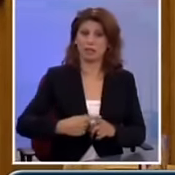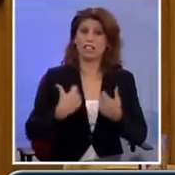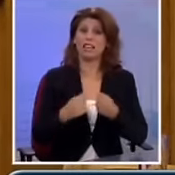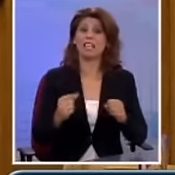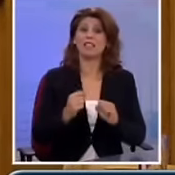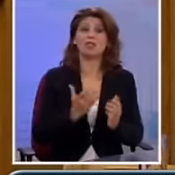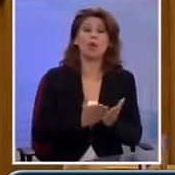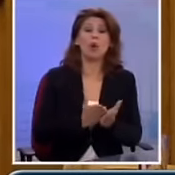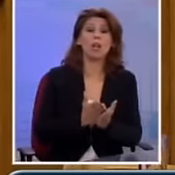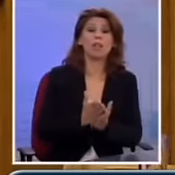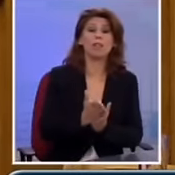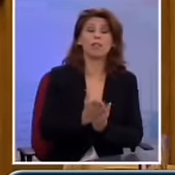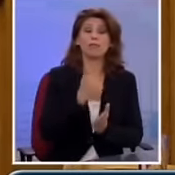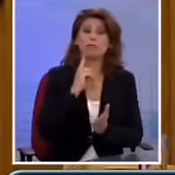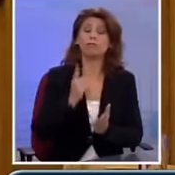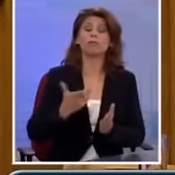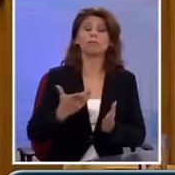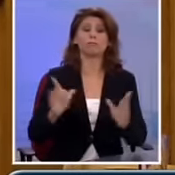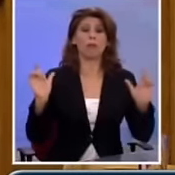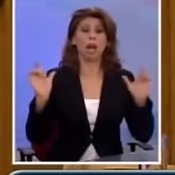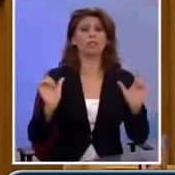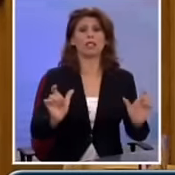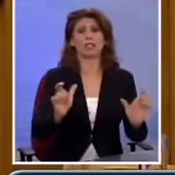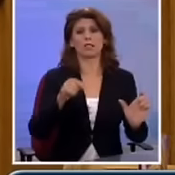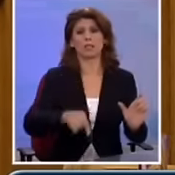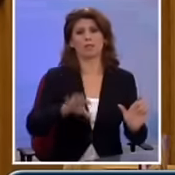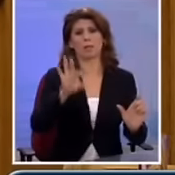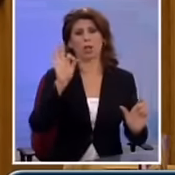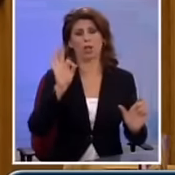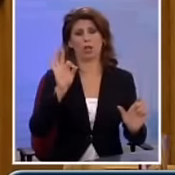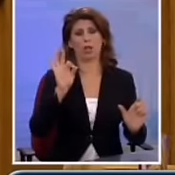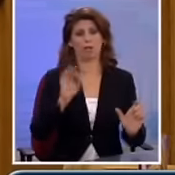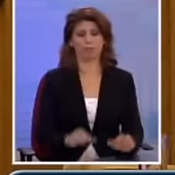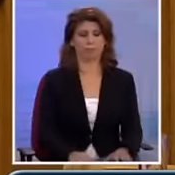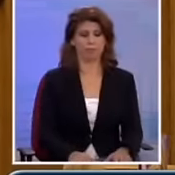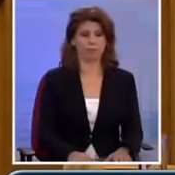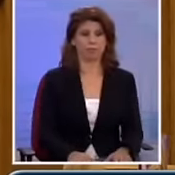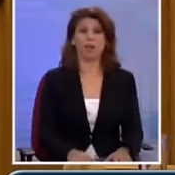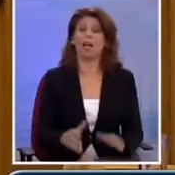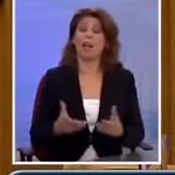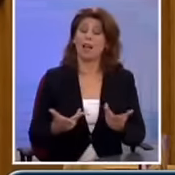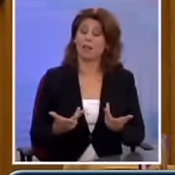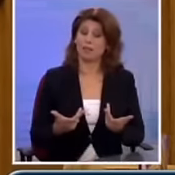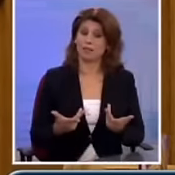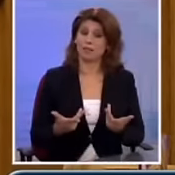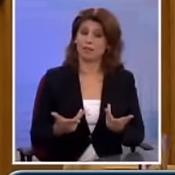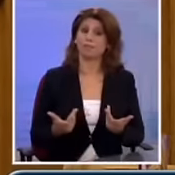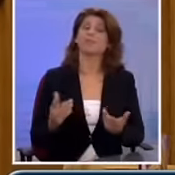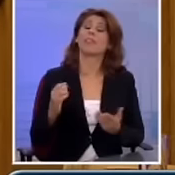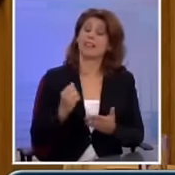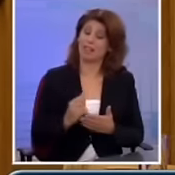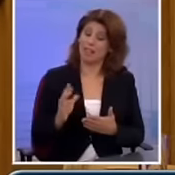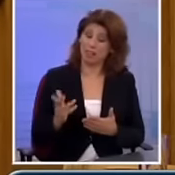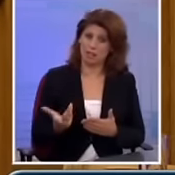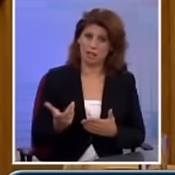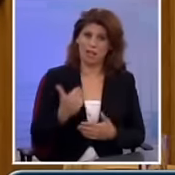το ηθικό πρόταγμα της αντίστασης σε αυτή την επιλογή, αλλά γιατί και γιατί